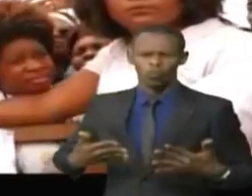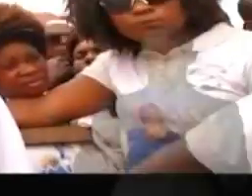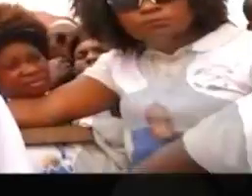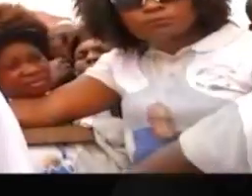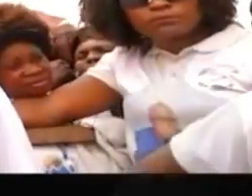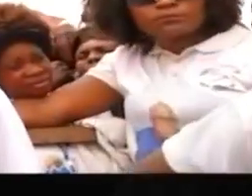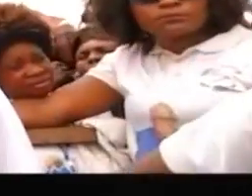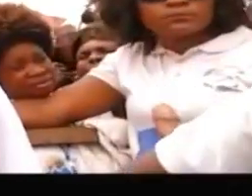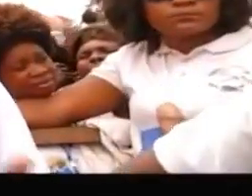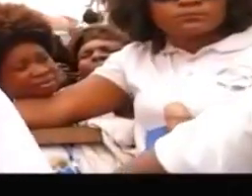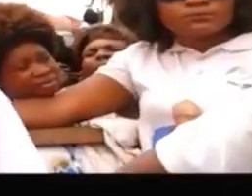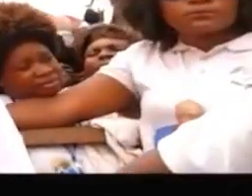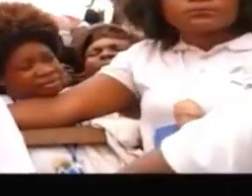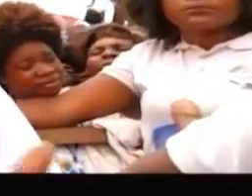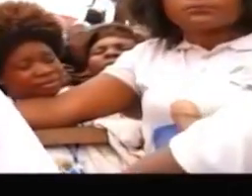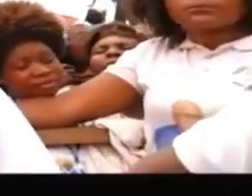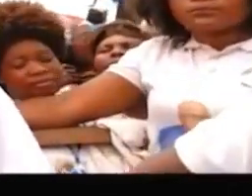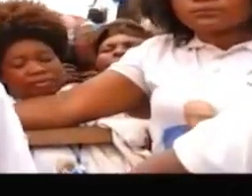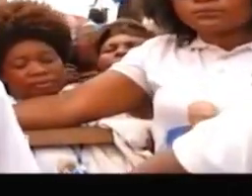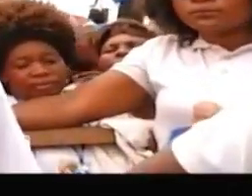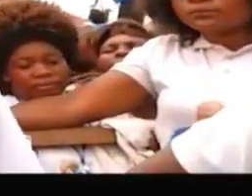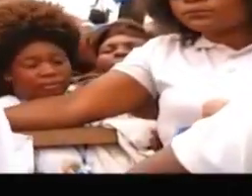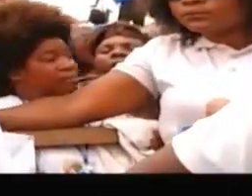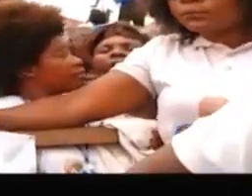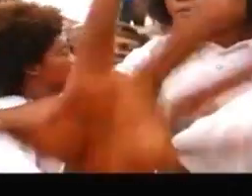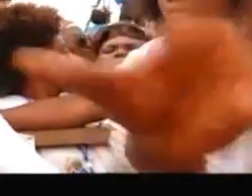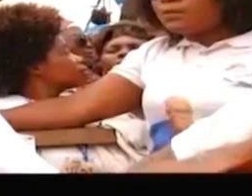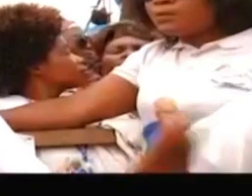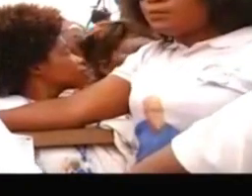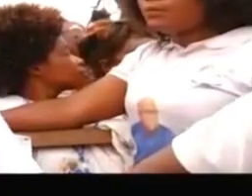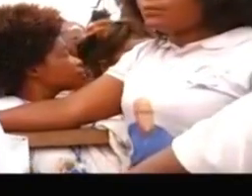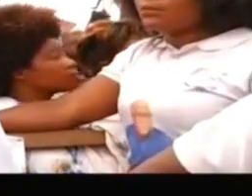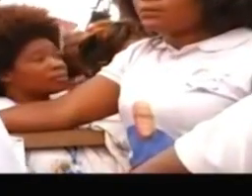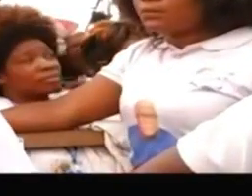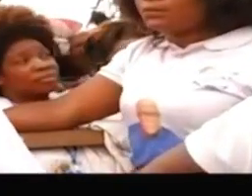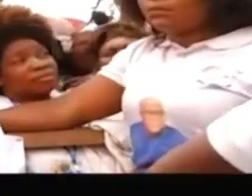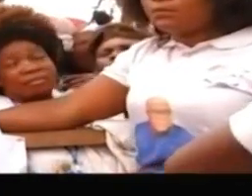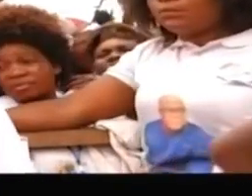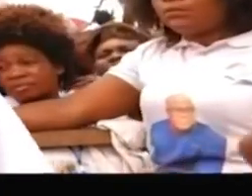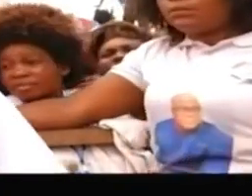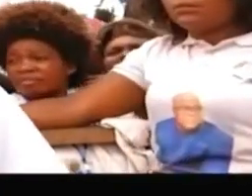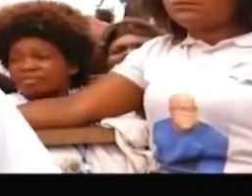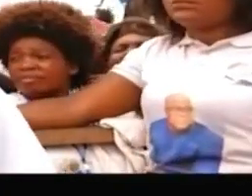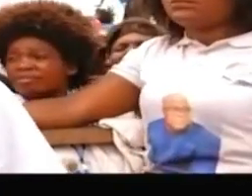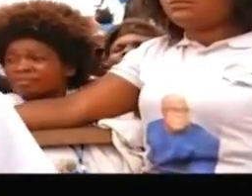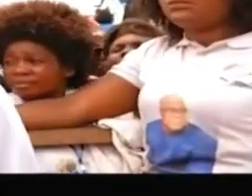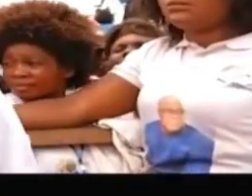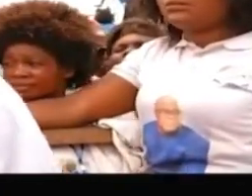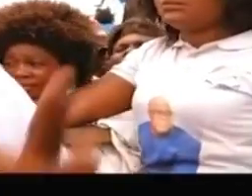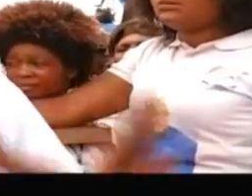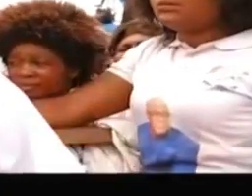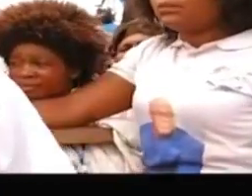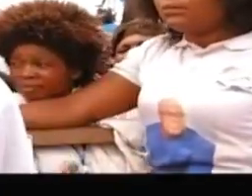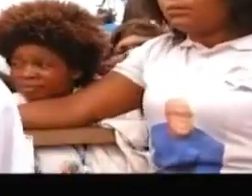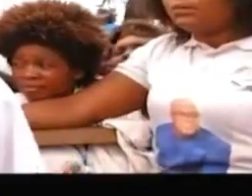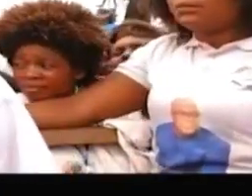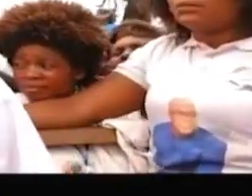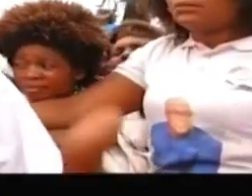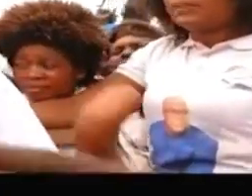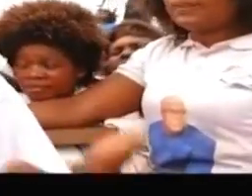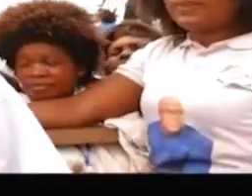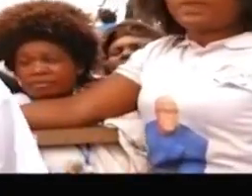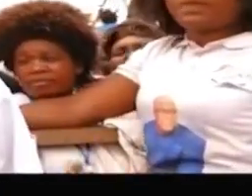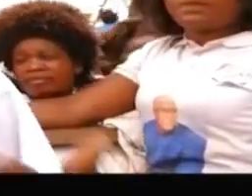nous avons le pouvoir. Comme on est quand même passé là, et ça l'a dit, Badouane, la capitale de Kasumbalesa, quand même, c'est qu'il y a une démocratie. Dans Kasumbalesa, nous